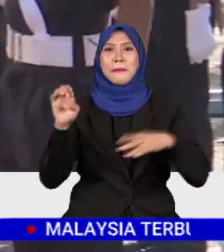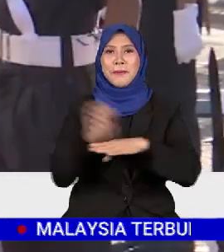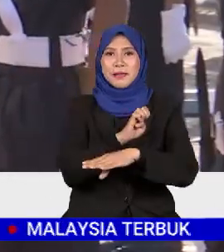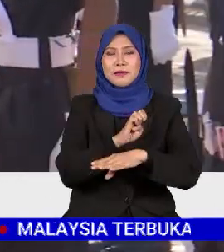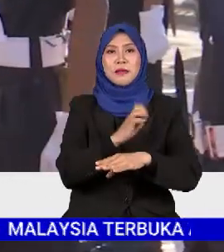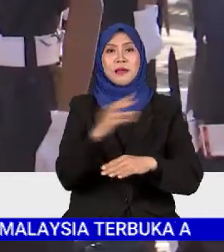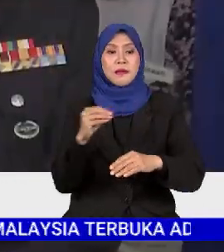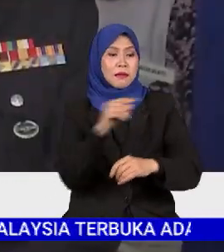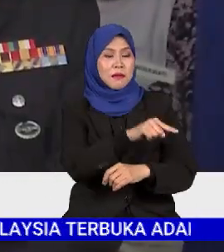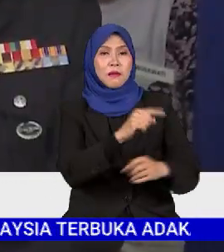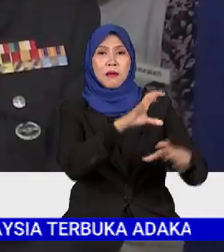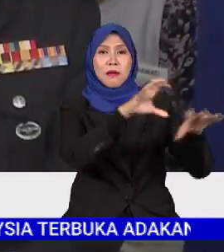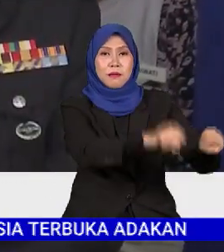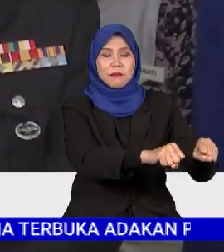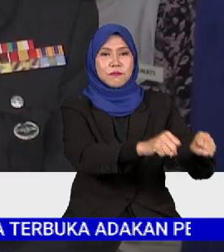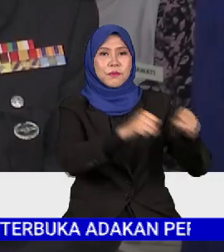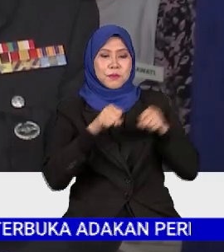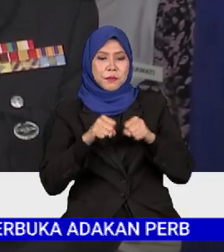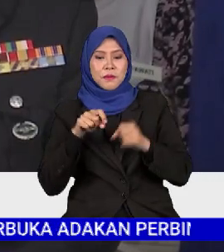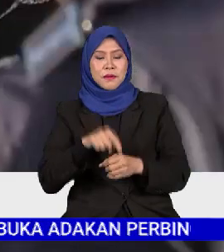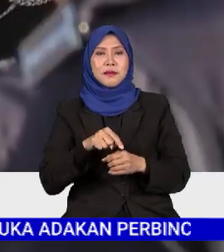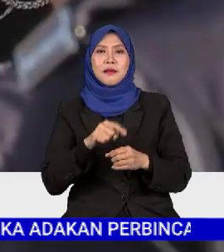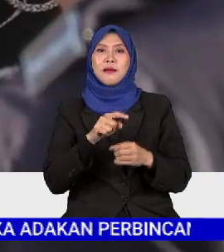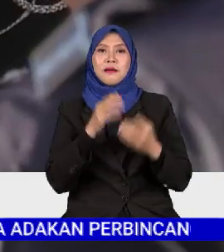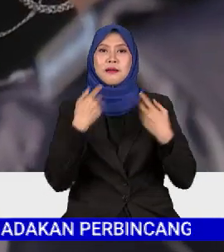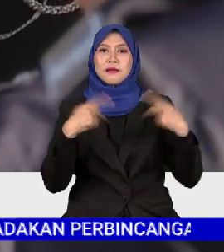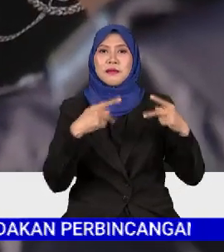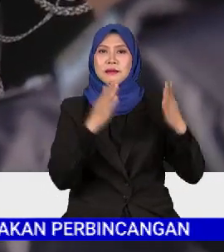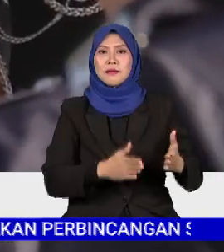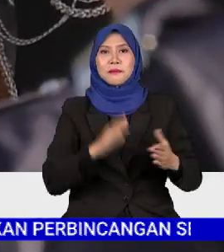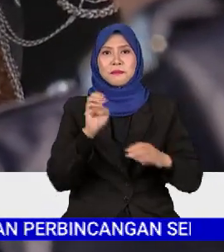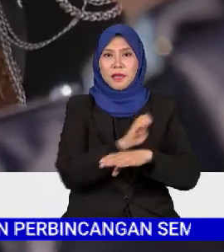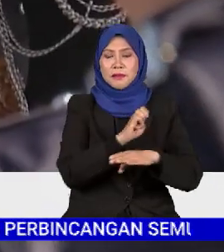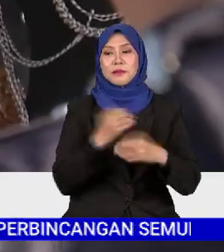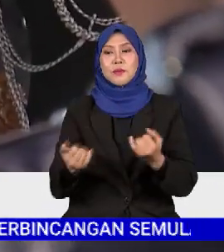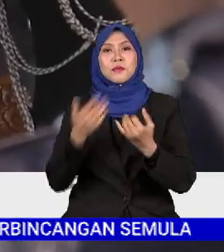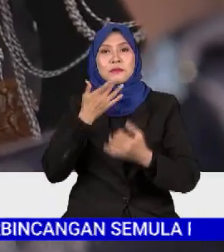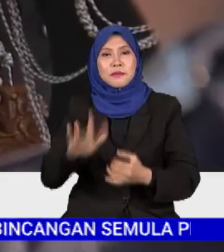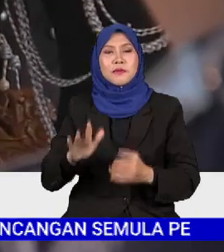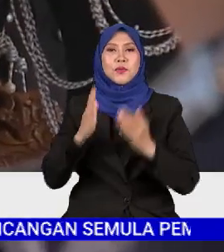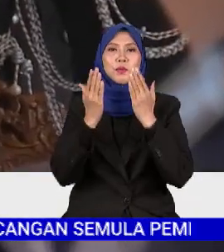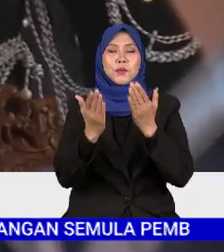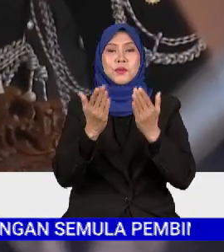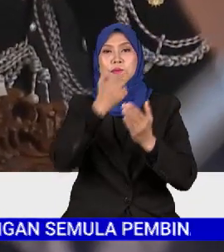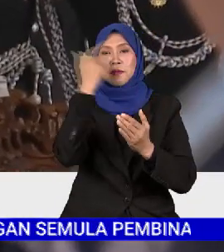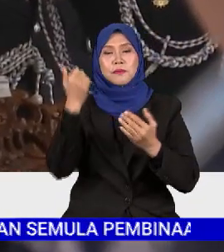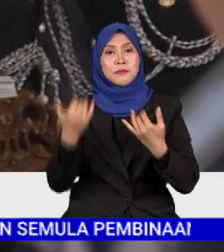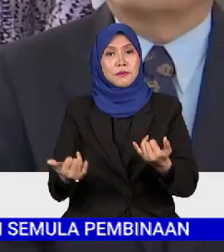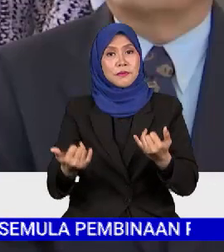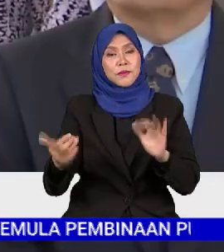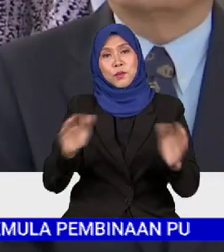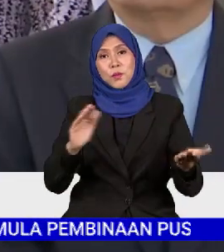tawan kaki tangan. Kita kena kuatkan semangat. Kita bersyukur kerana pada masa kini, kalau